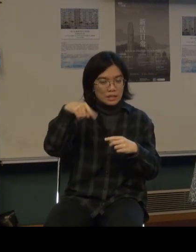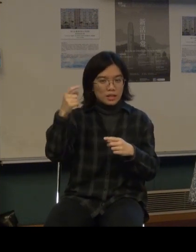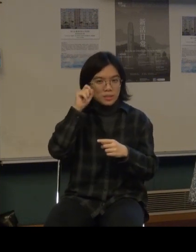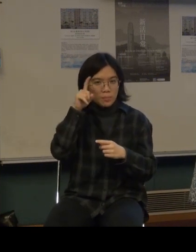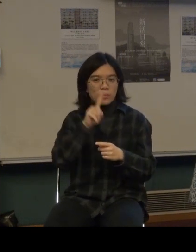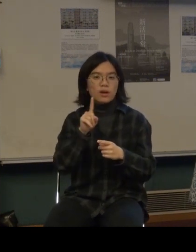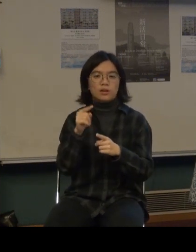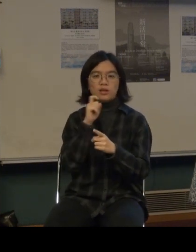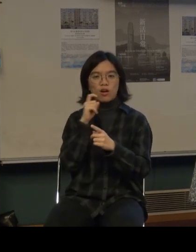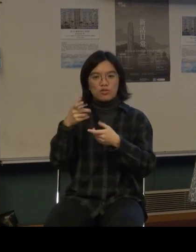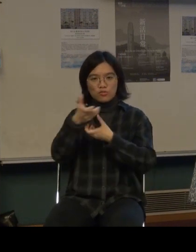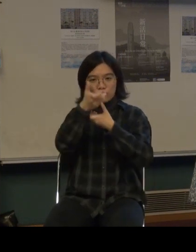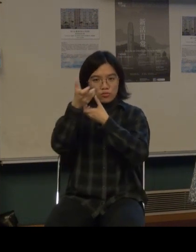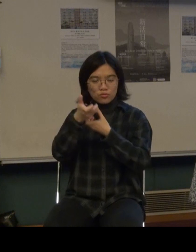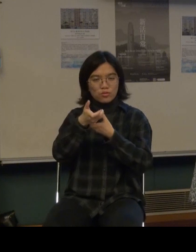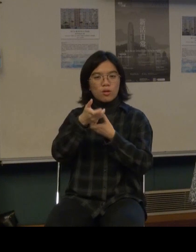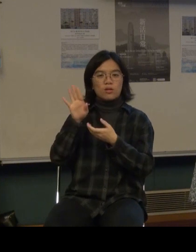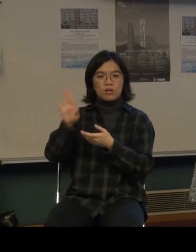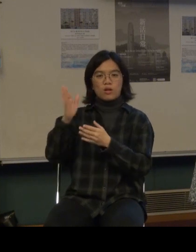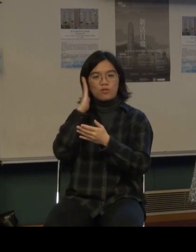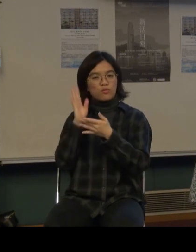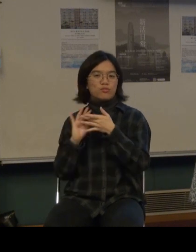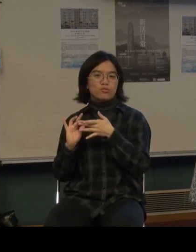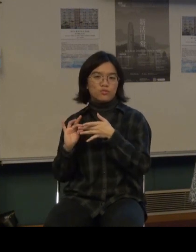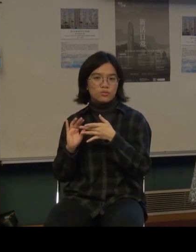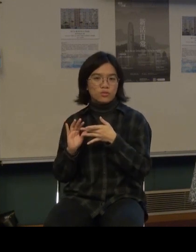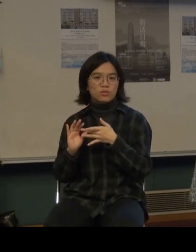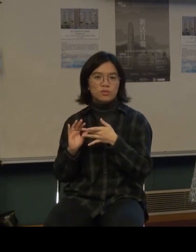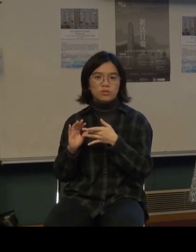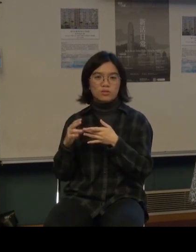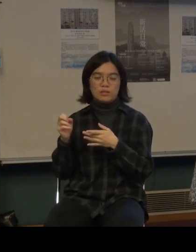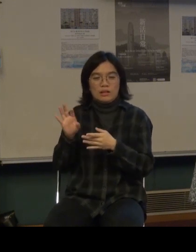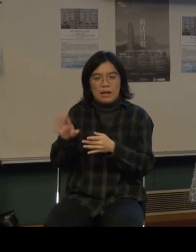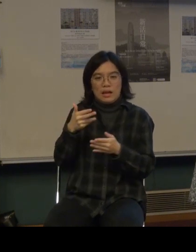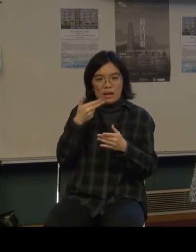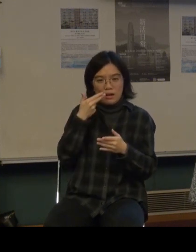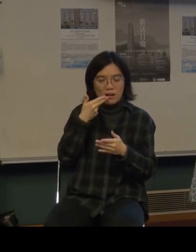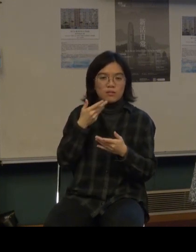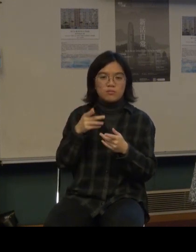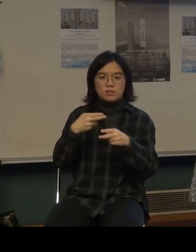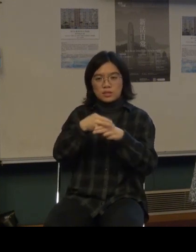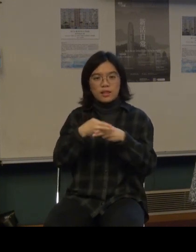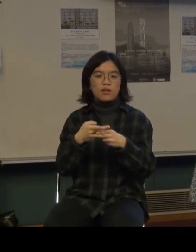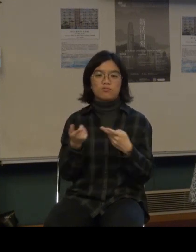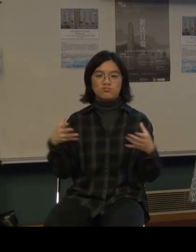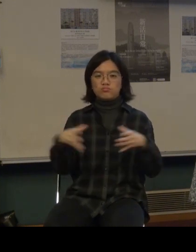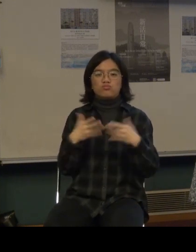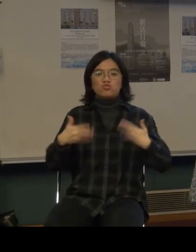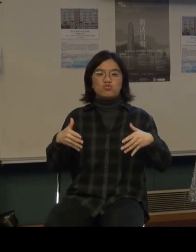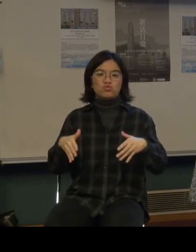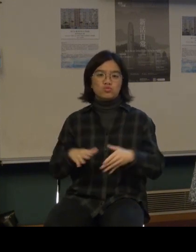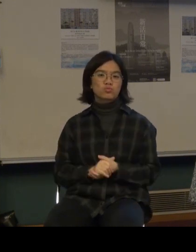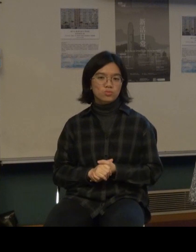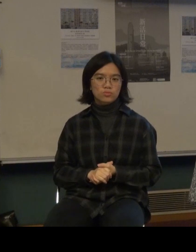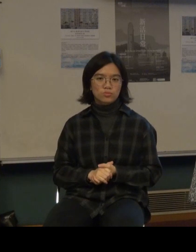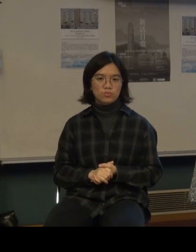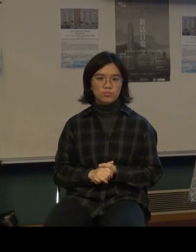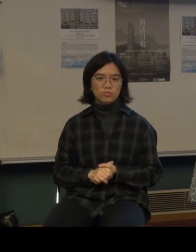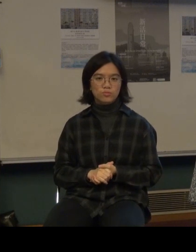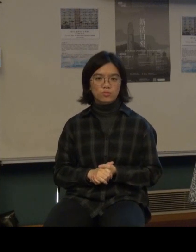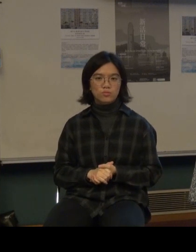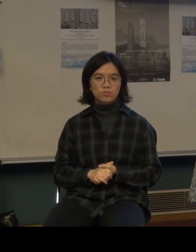佢哋喺度當更嘅時候休息嘅地方啊，同埋佢哋嘅食堂啊，咁好簡單嘅成個建築物。嗱，呢個咧就